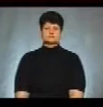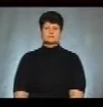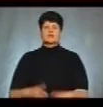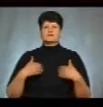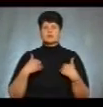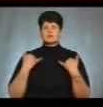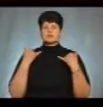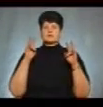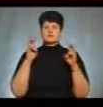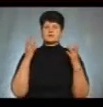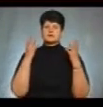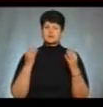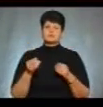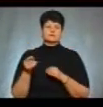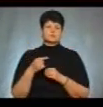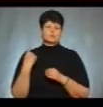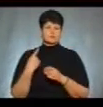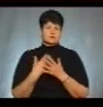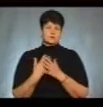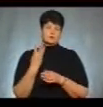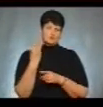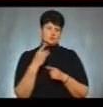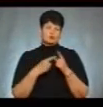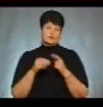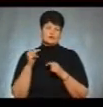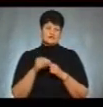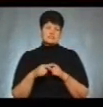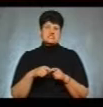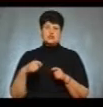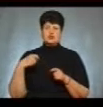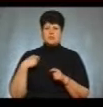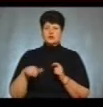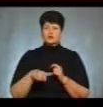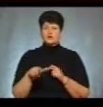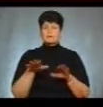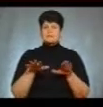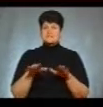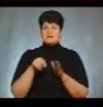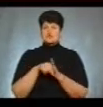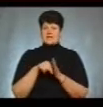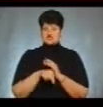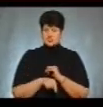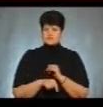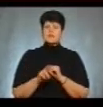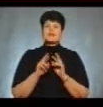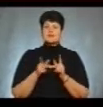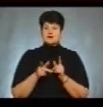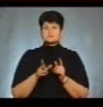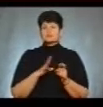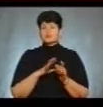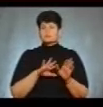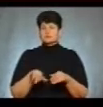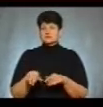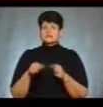Вітаю вас в ефірі «Тема дня». На Тернопільщині близько 3,5 тисяч кілометрів доріг місцевого значення. Як пережили зиму